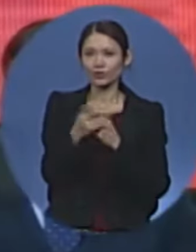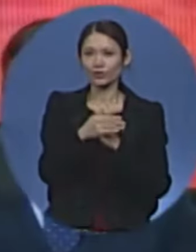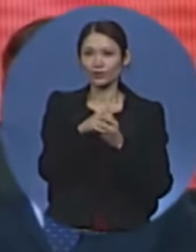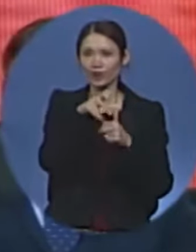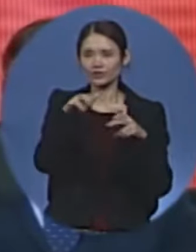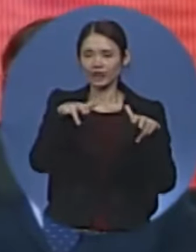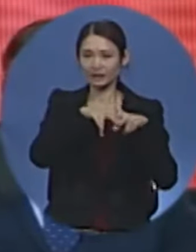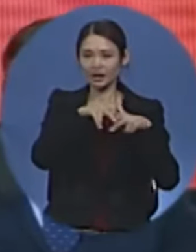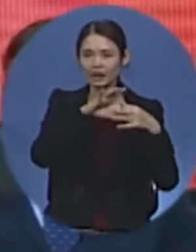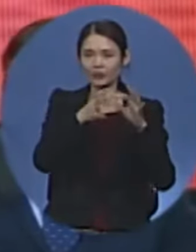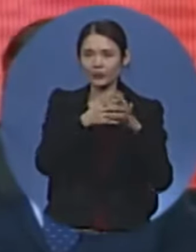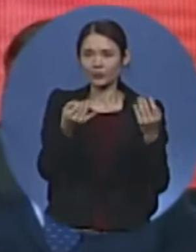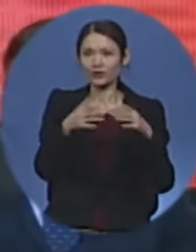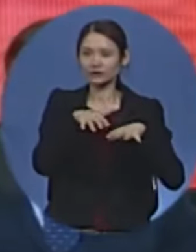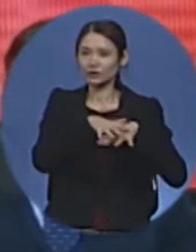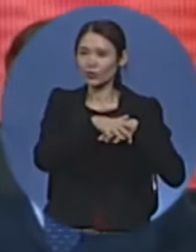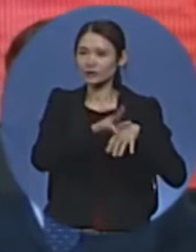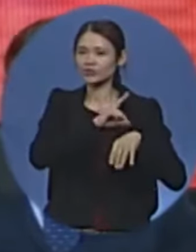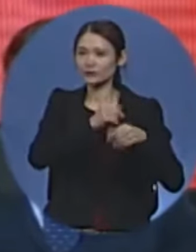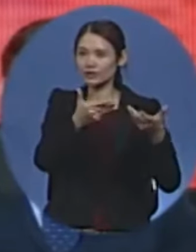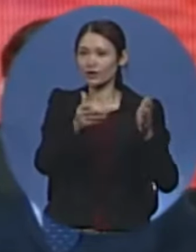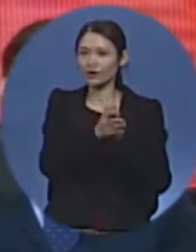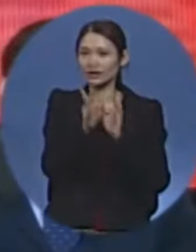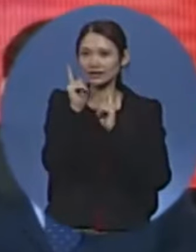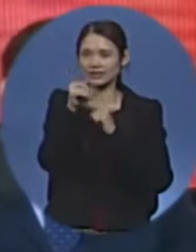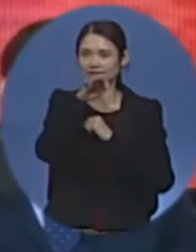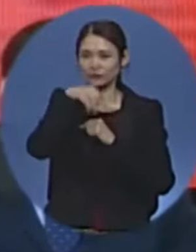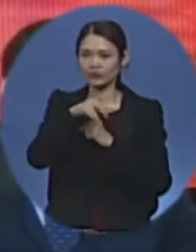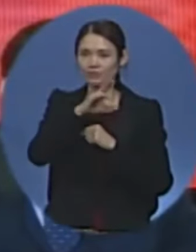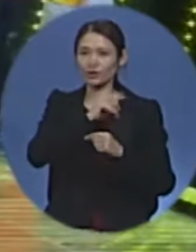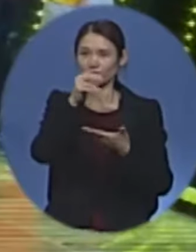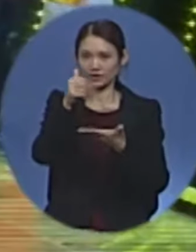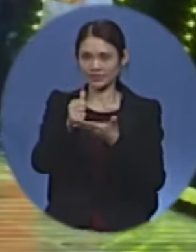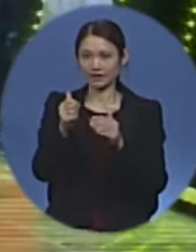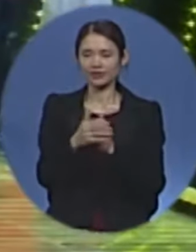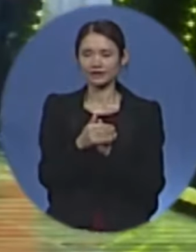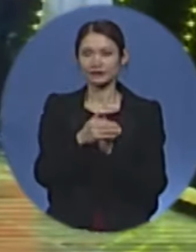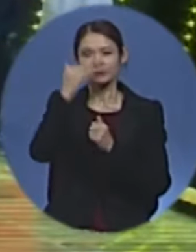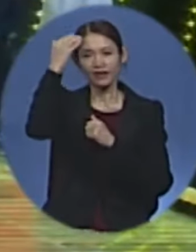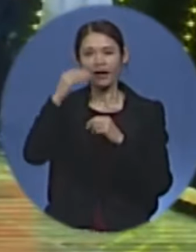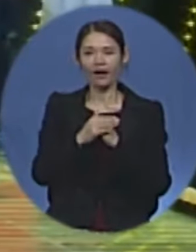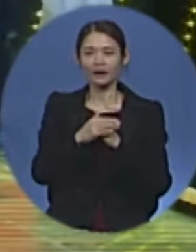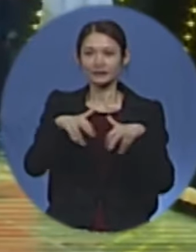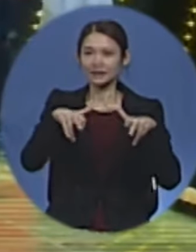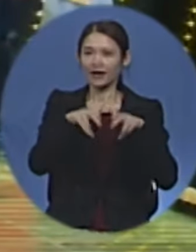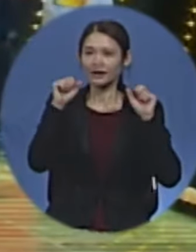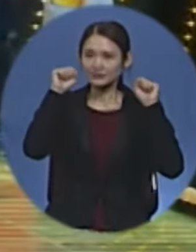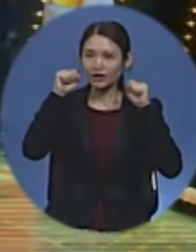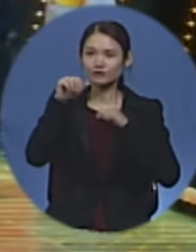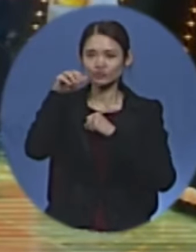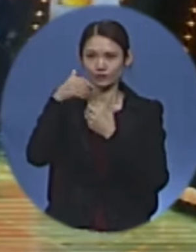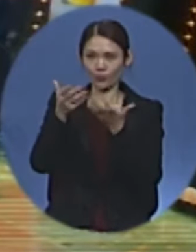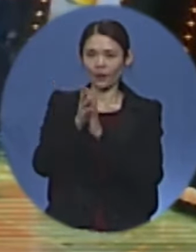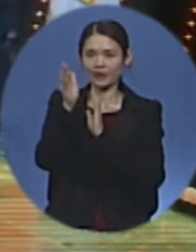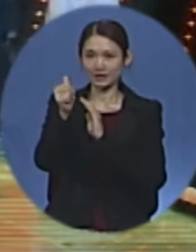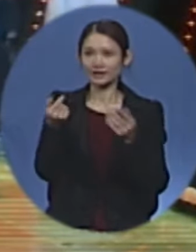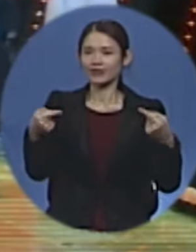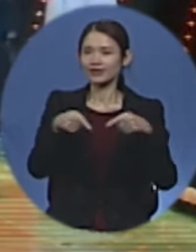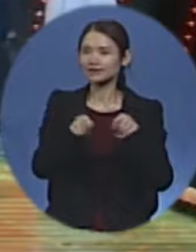동계 패럴림픽 대회 조직위원회 이희범 조직위원장, 대한장애인체육회 이명호 회장 등이